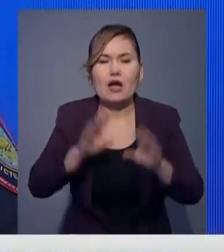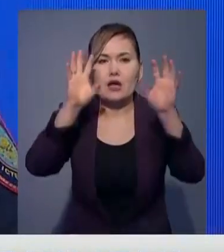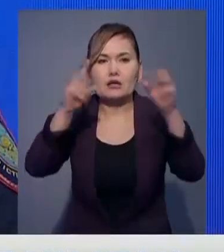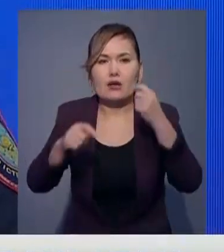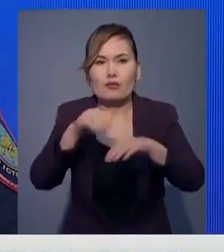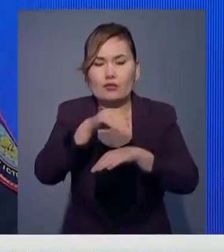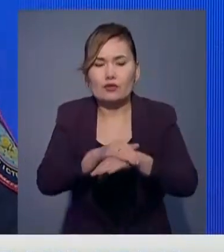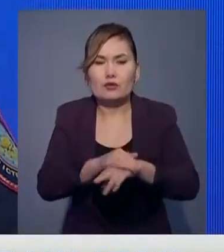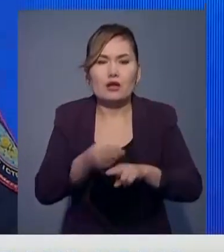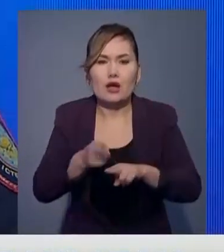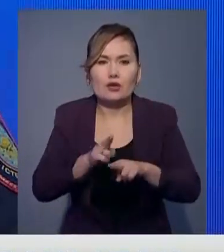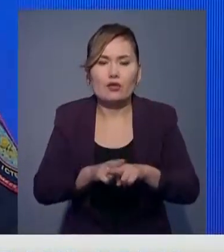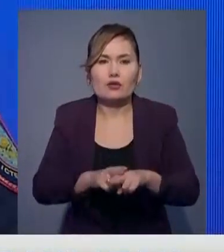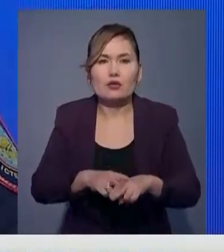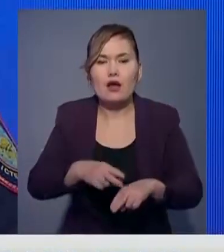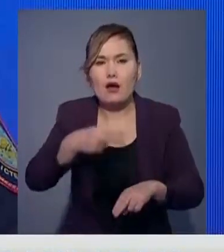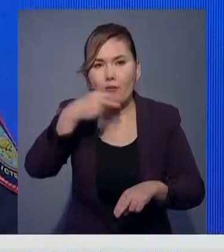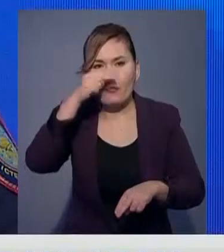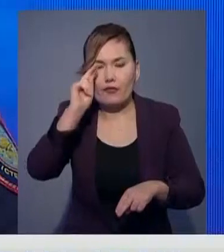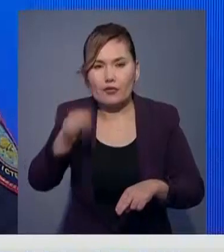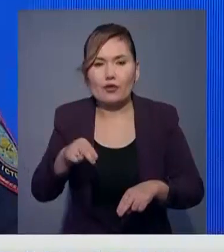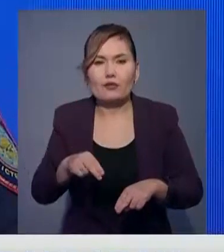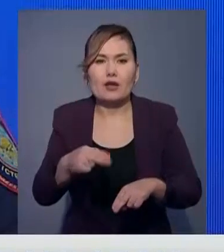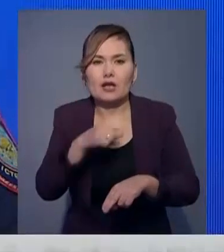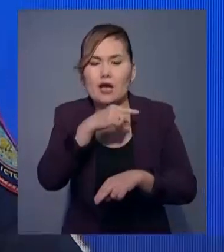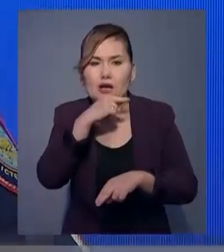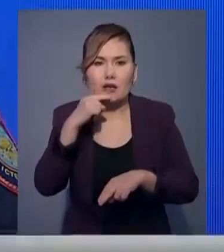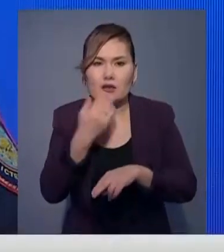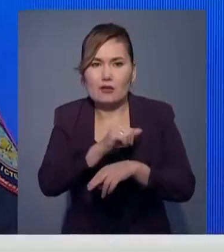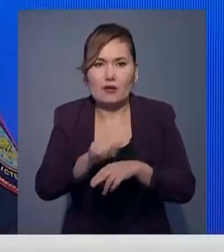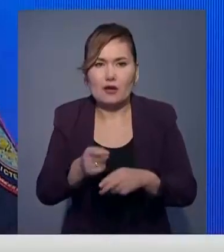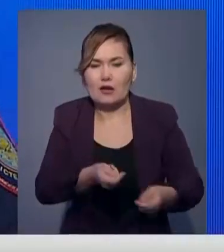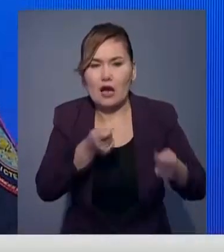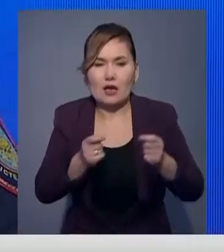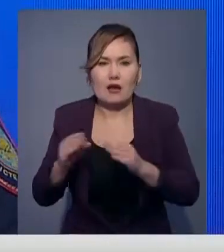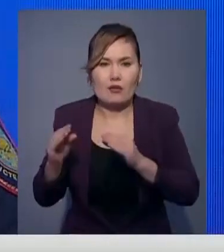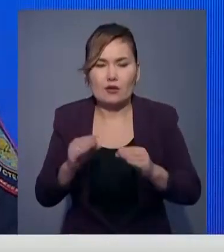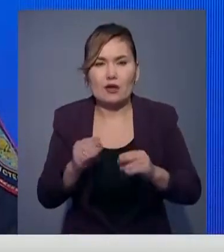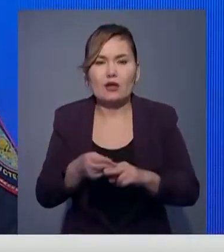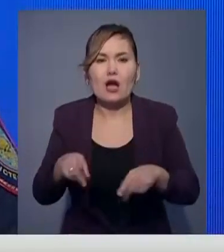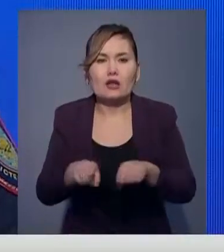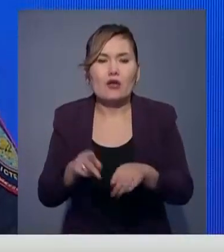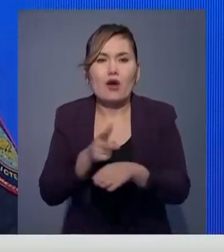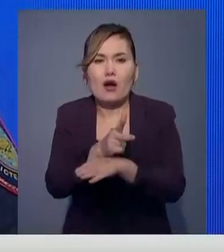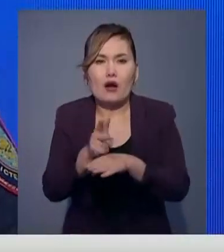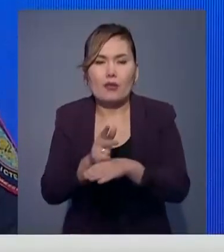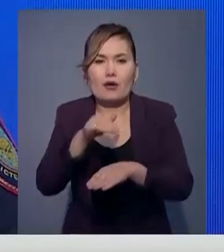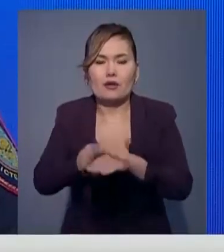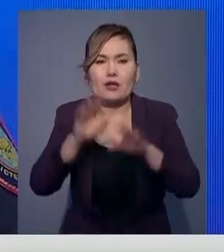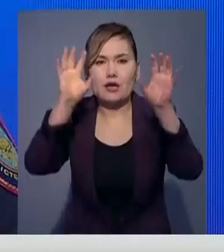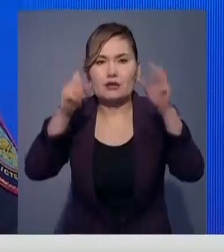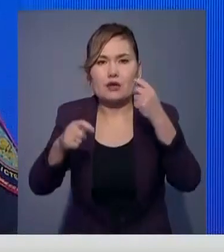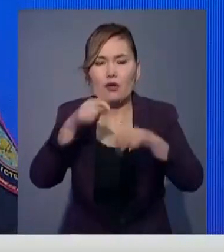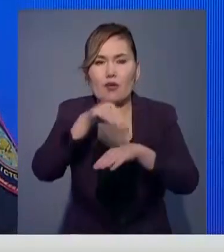Ресейде тіркелген. Водительный автомашины. Көлік иесі 104 рет заң бұзған. Оларды сергек камералары түсіріп алған. Соттың